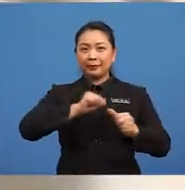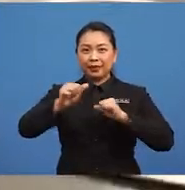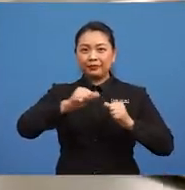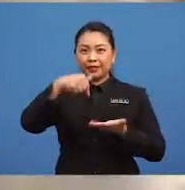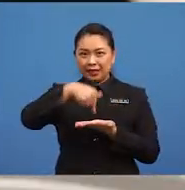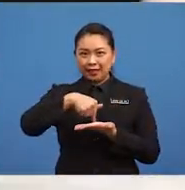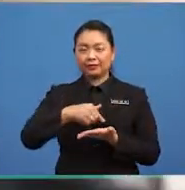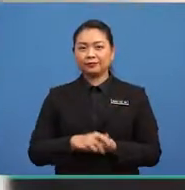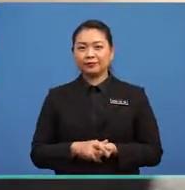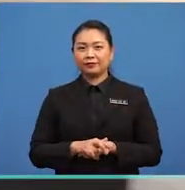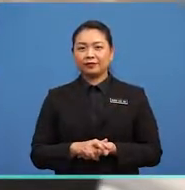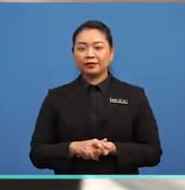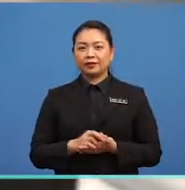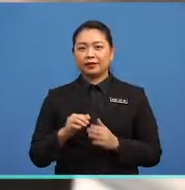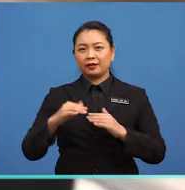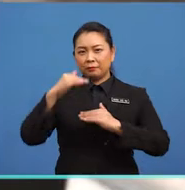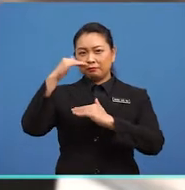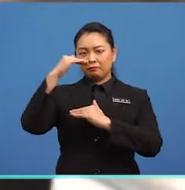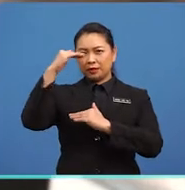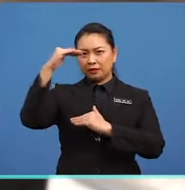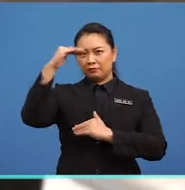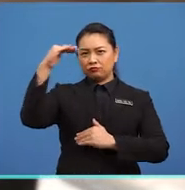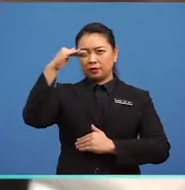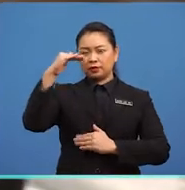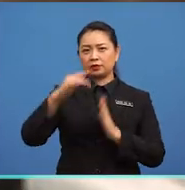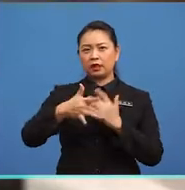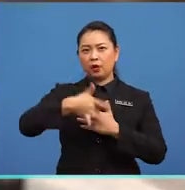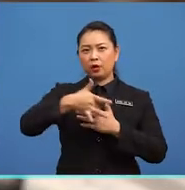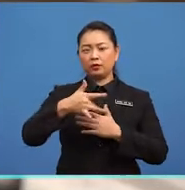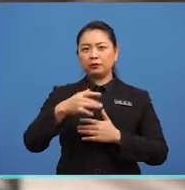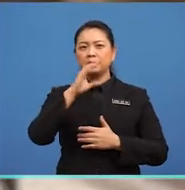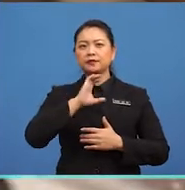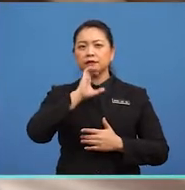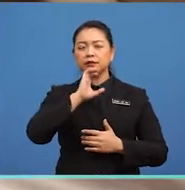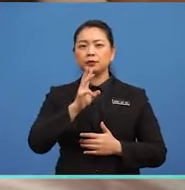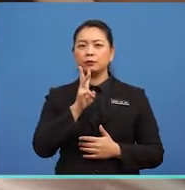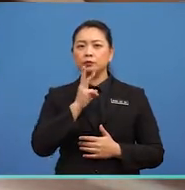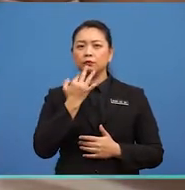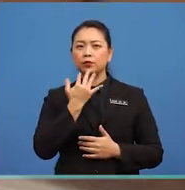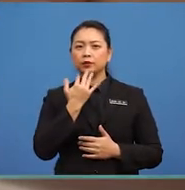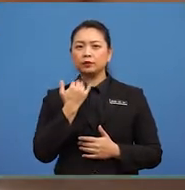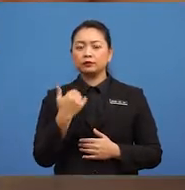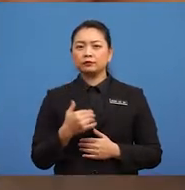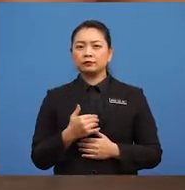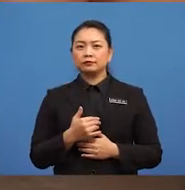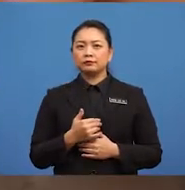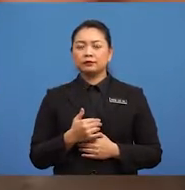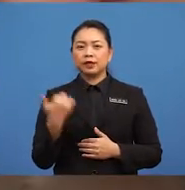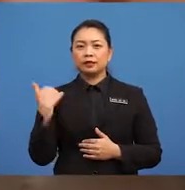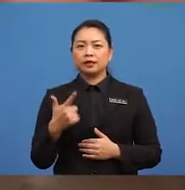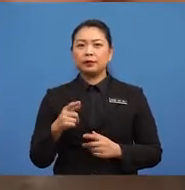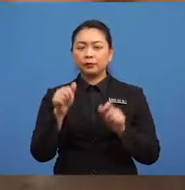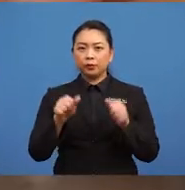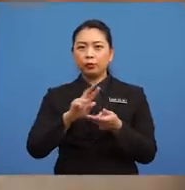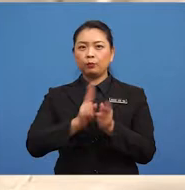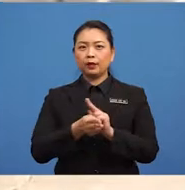Di mana di dalam tabung didih A telah kita letakkan dengan organisma hidup iaitu seekor